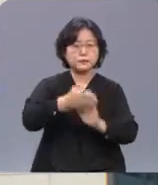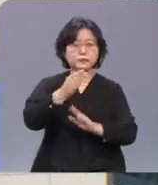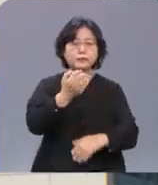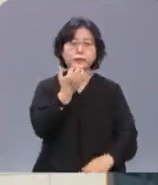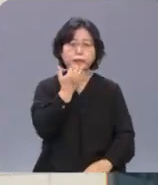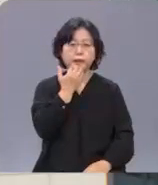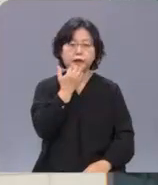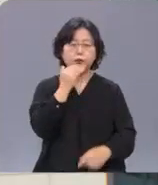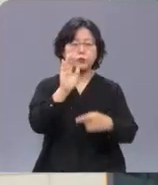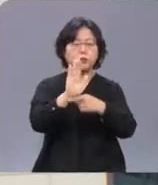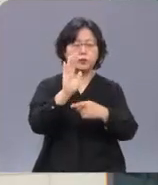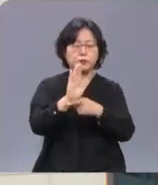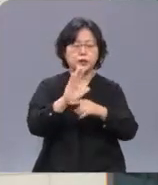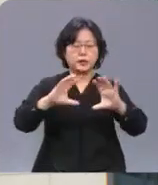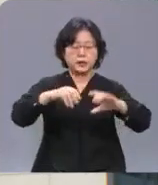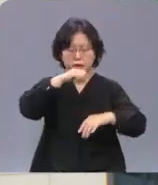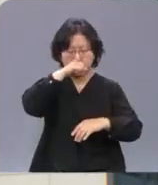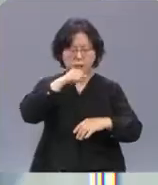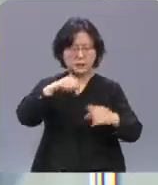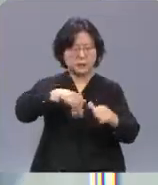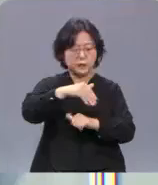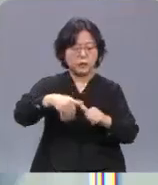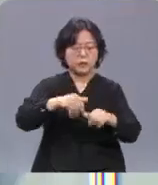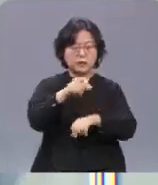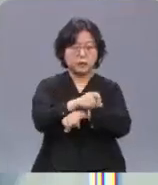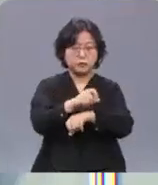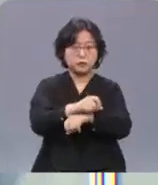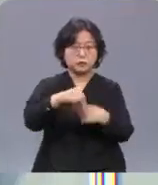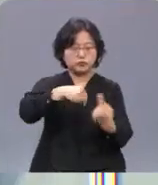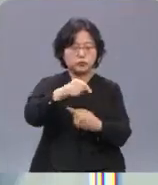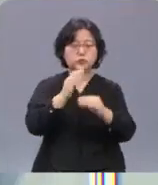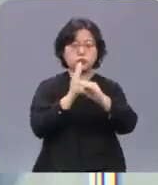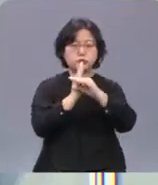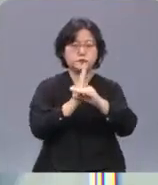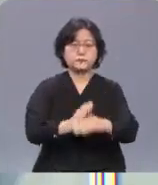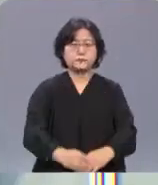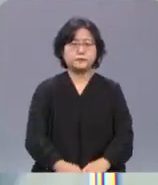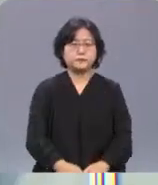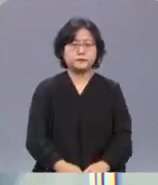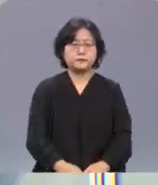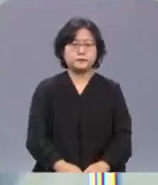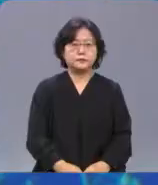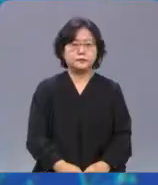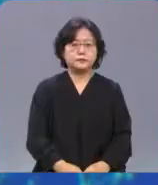서울 본부에 국비 대응 상황실도 운영하고 있습니다.